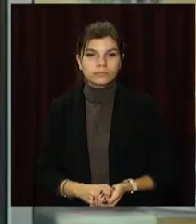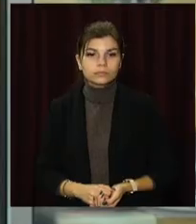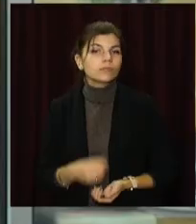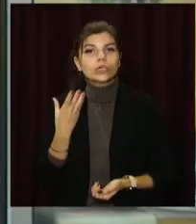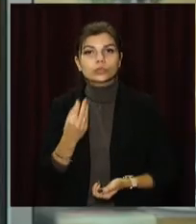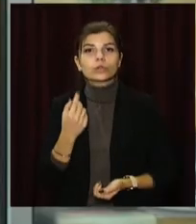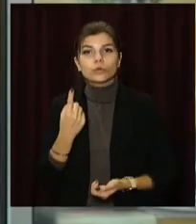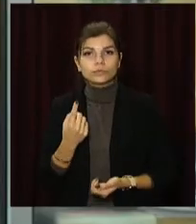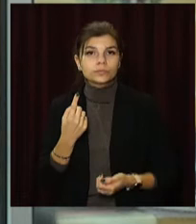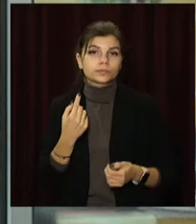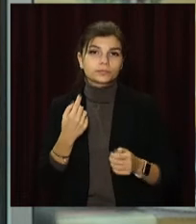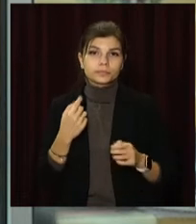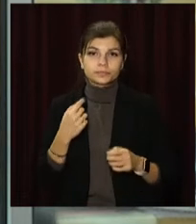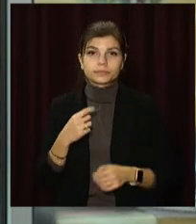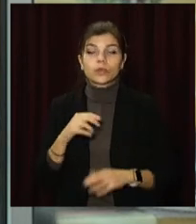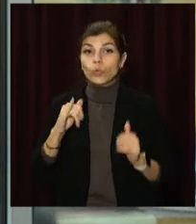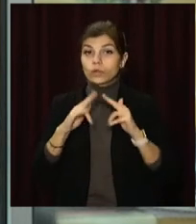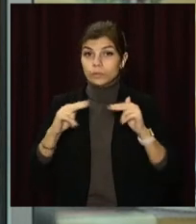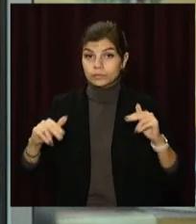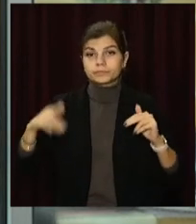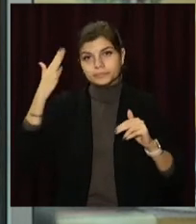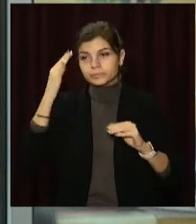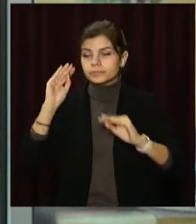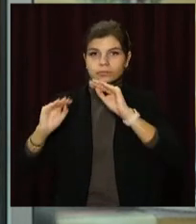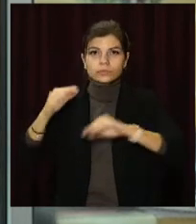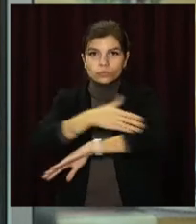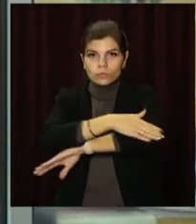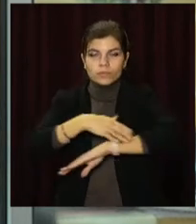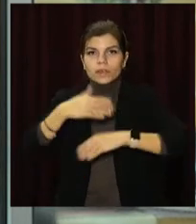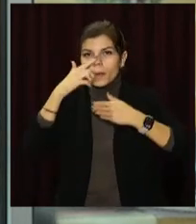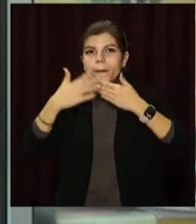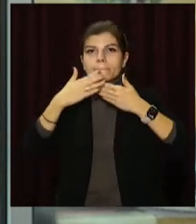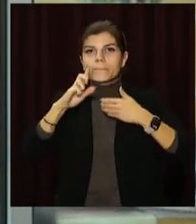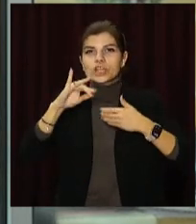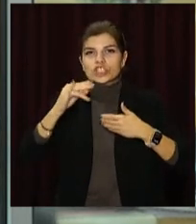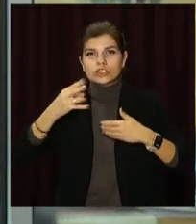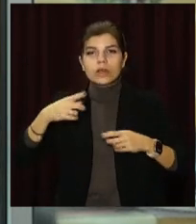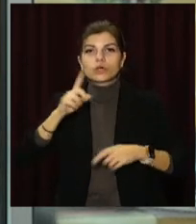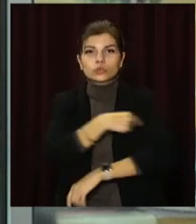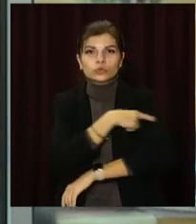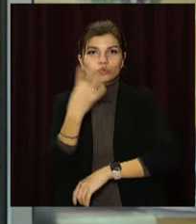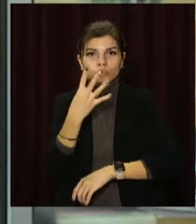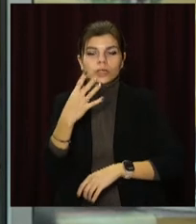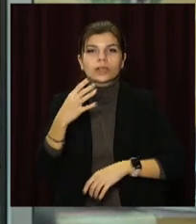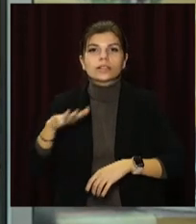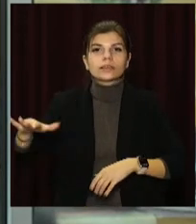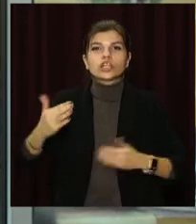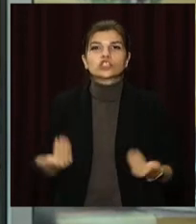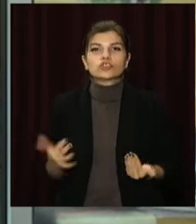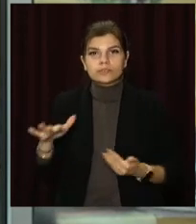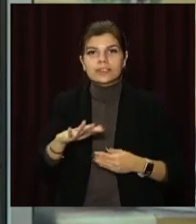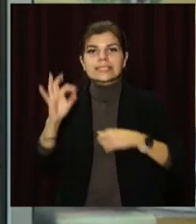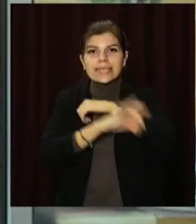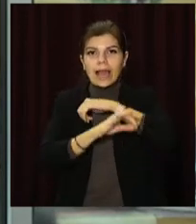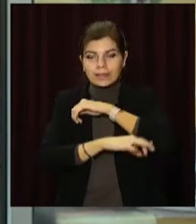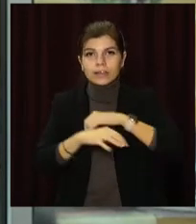Ще один зупинковий комплекс. У Дніпрі його облаштували на вулиці Ближній, поблизу 4-ї лікарні житломасиву «Західний». Це вже